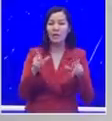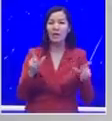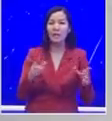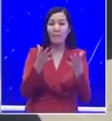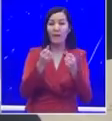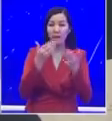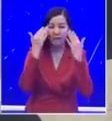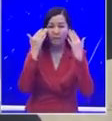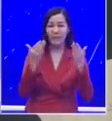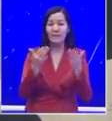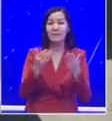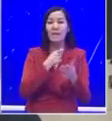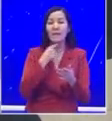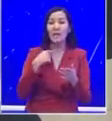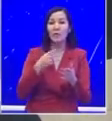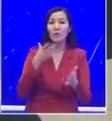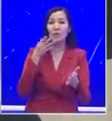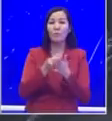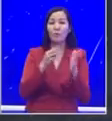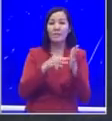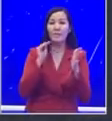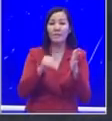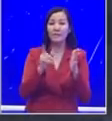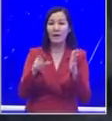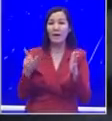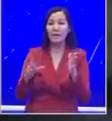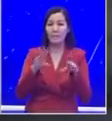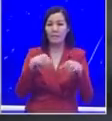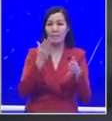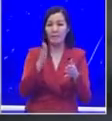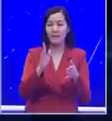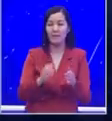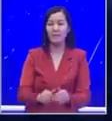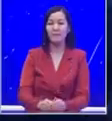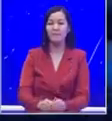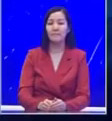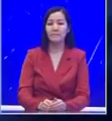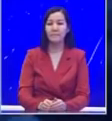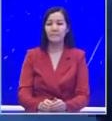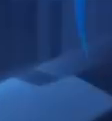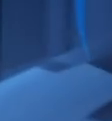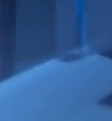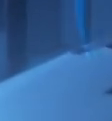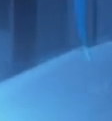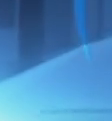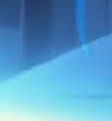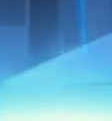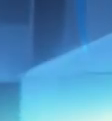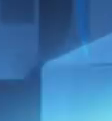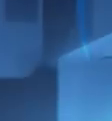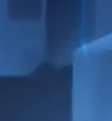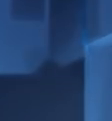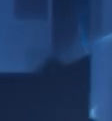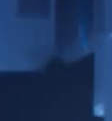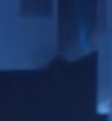белгісіз. Алайда Талдықорғанда бұл төлем 8000-ға тарта тұрғынға берілуі мүмкін. Жарқын Нұрланұлы, Ерлан Азанбай, Нұржан